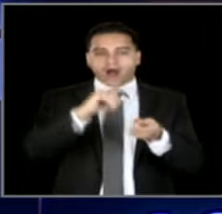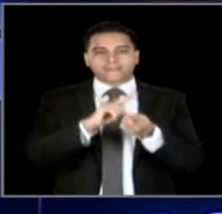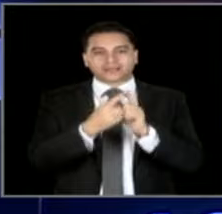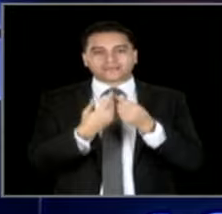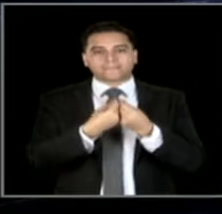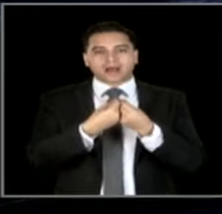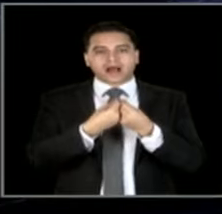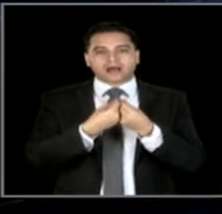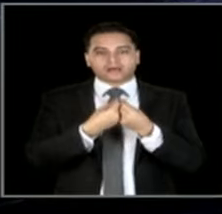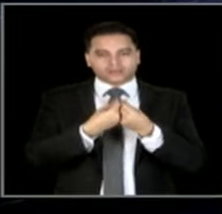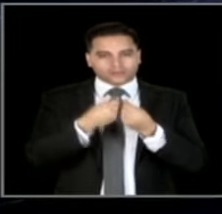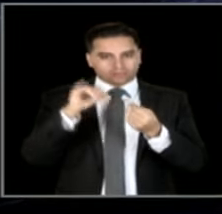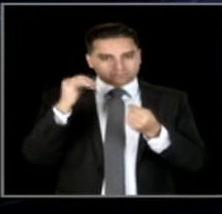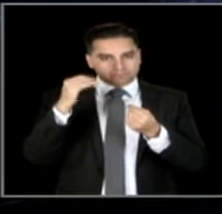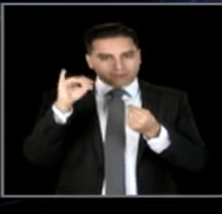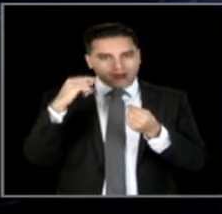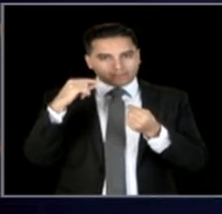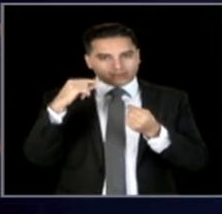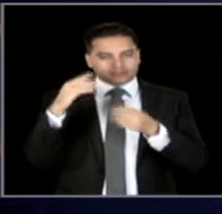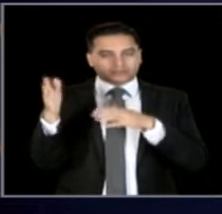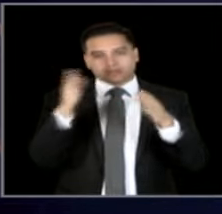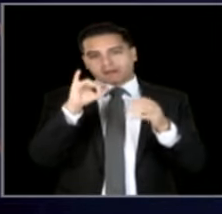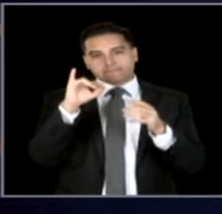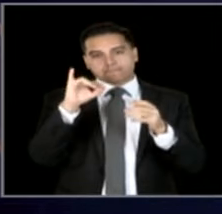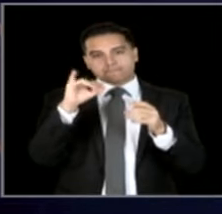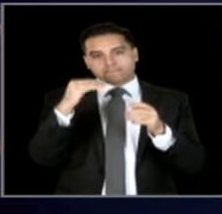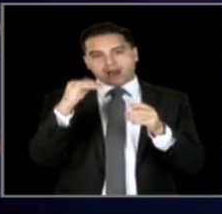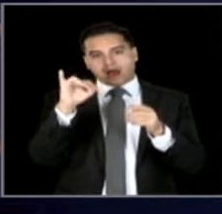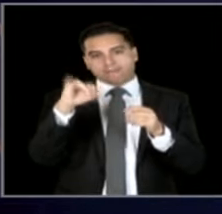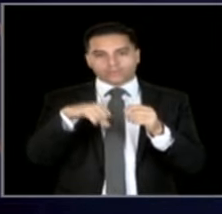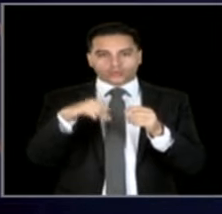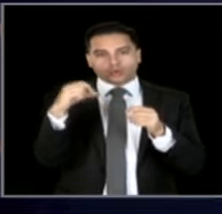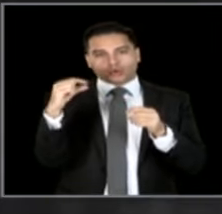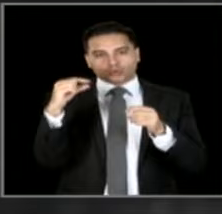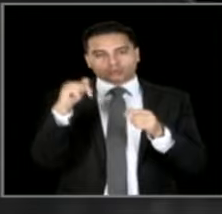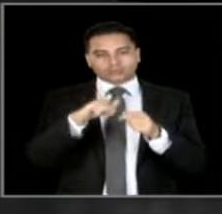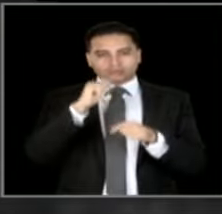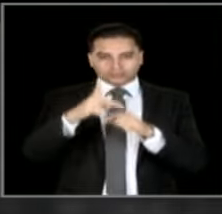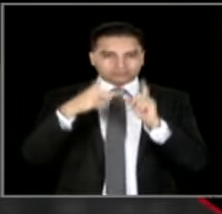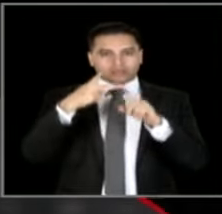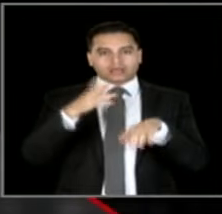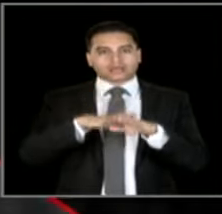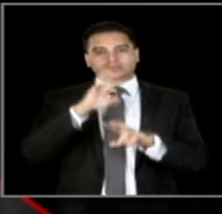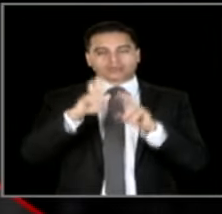مكان محمد محمود. ودلوقتي مع الفقرة الثانية، فقرة المعرفة.